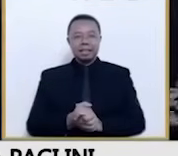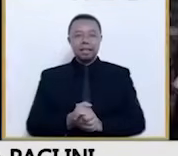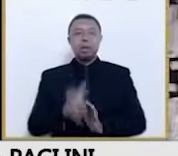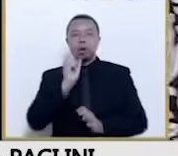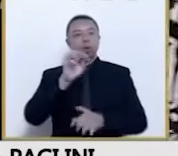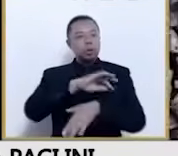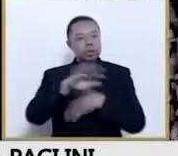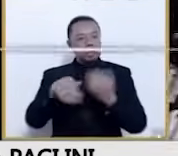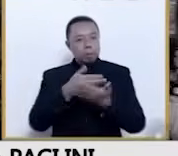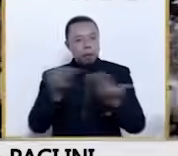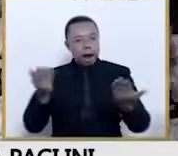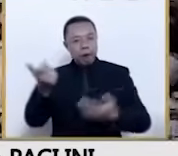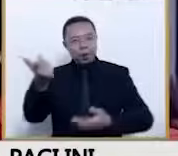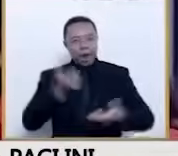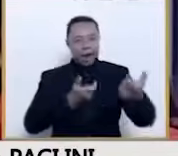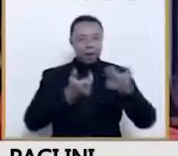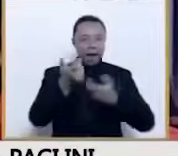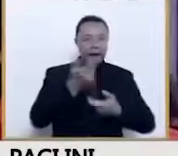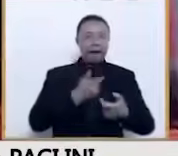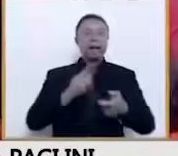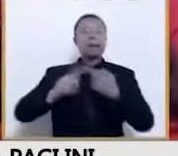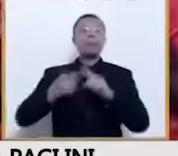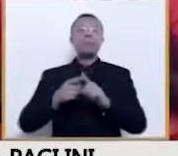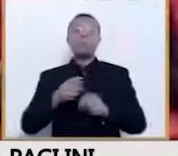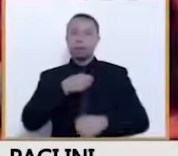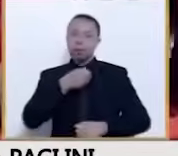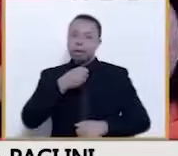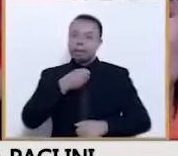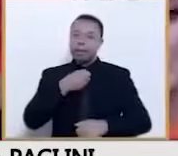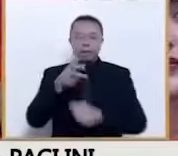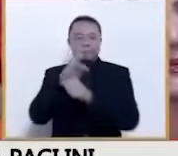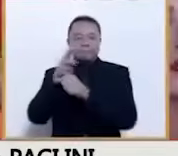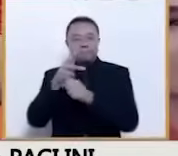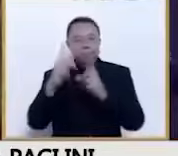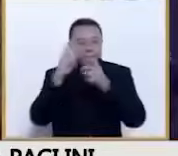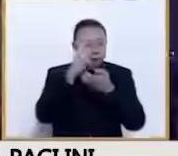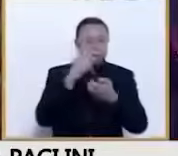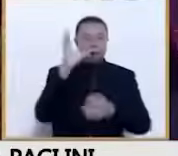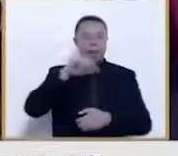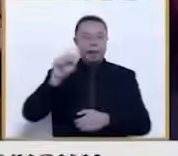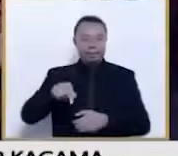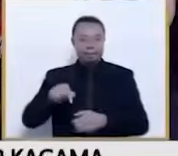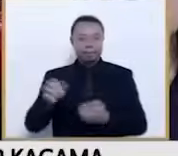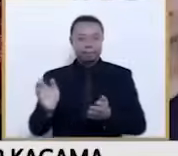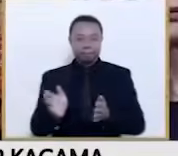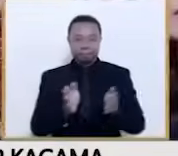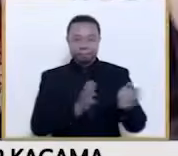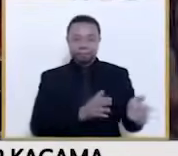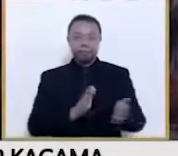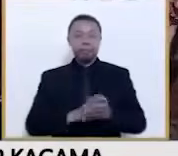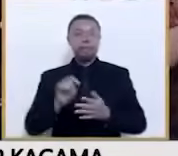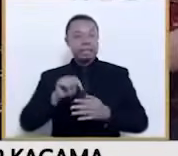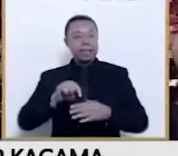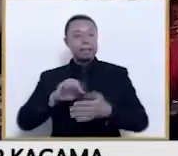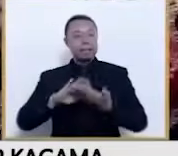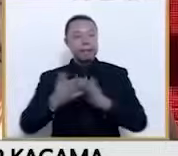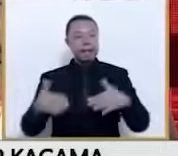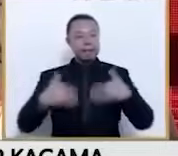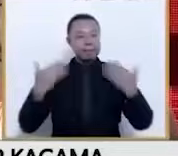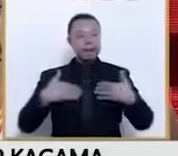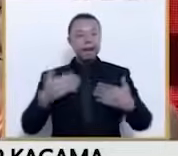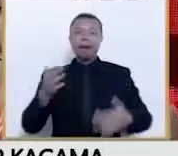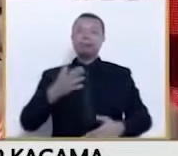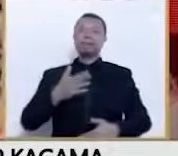kepada seluruh tamu undangan dan tentu saja rekan-rekan media yang meliput pada malam hari ini. Betul, tentu menjadi kebanggaan